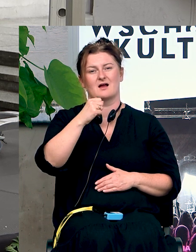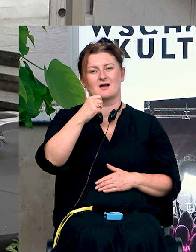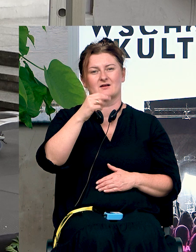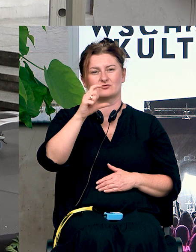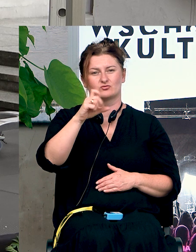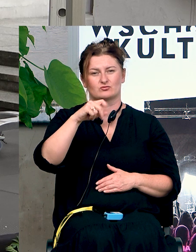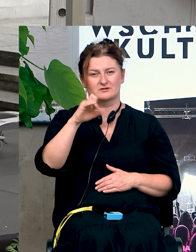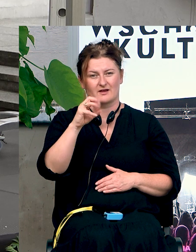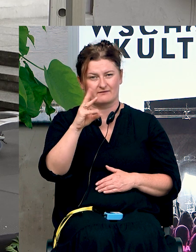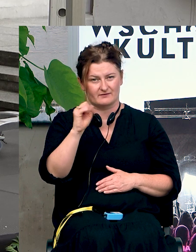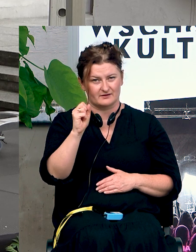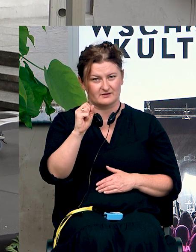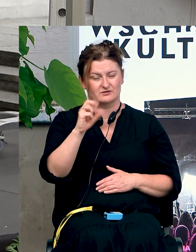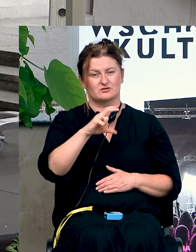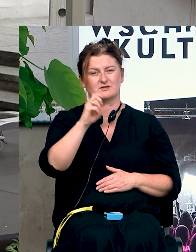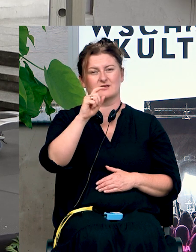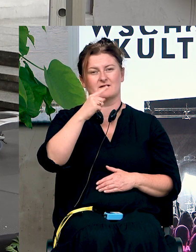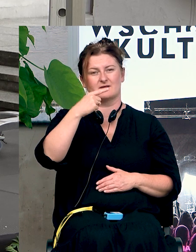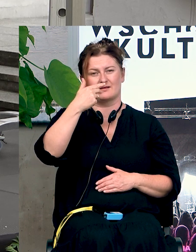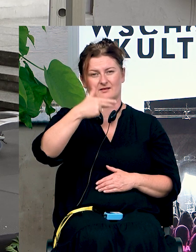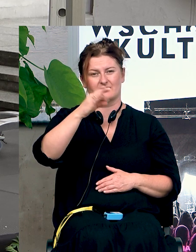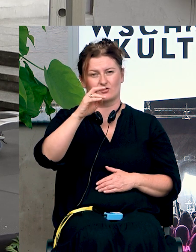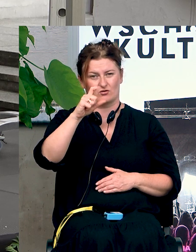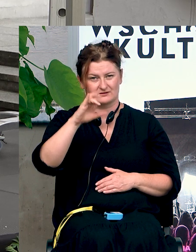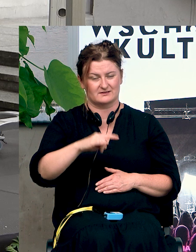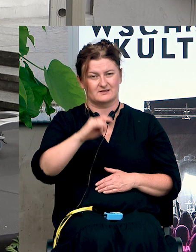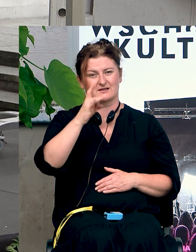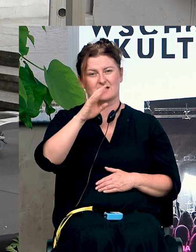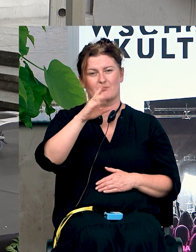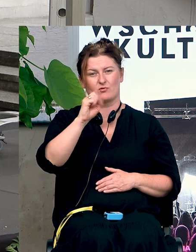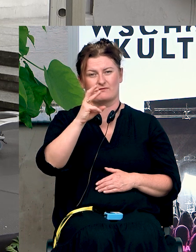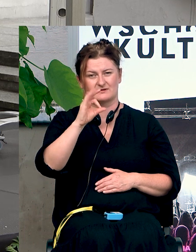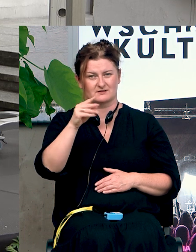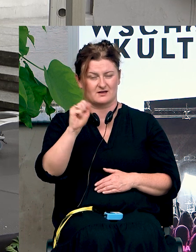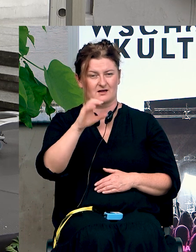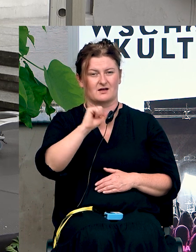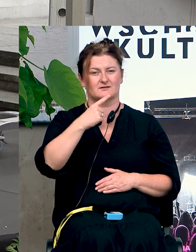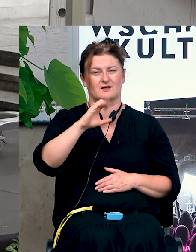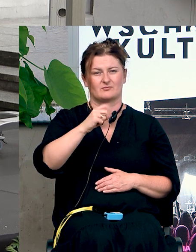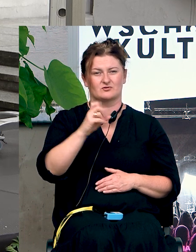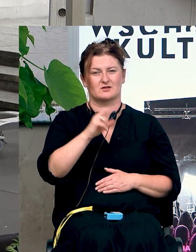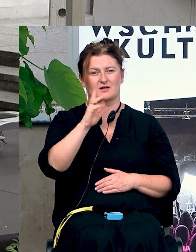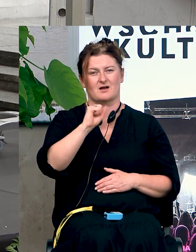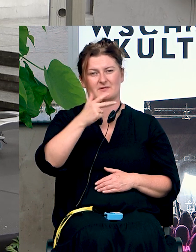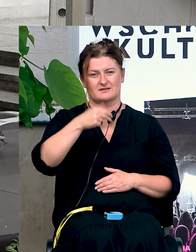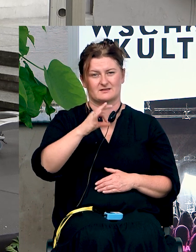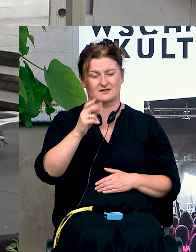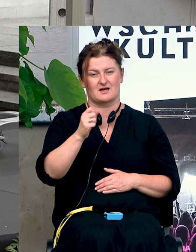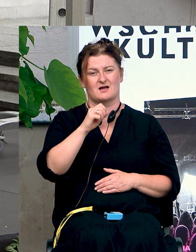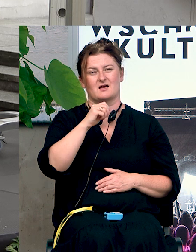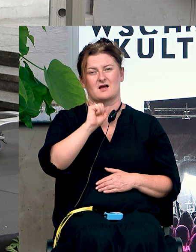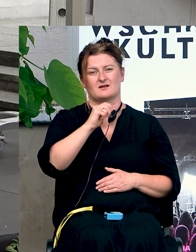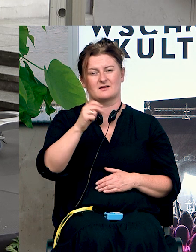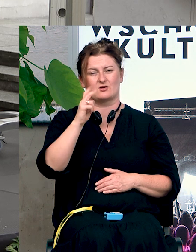Paulinie Ciuckiej, Zbyszkowi Dmitrocy, Monice Garbowskiej-Adamczyk, Anecie Kamińskiej, Anny